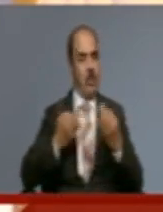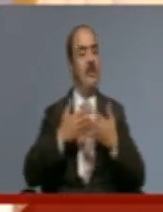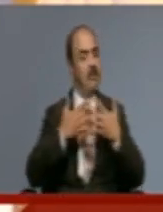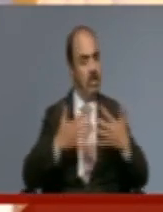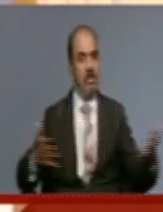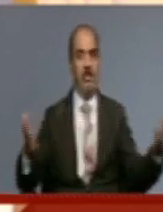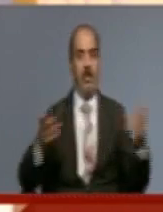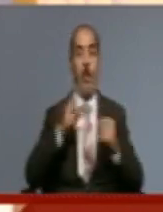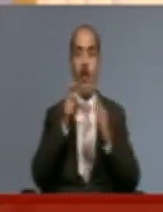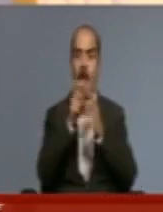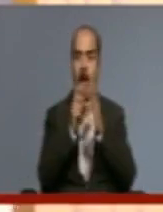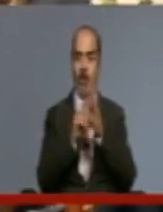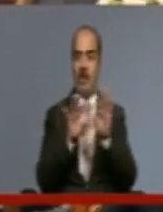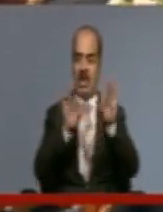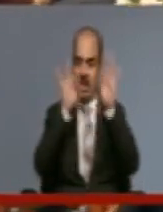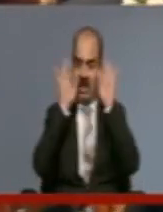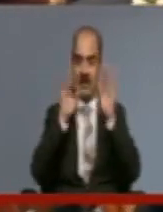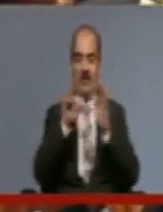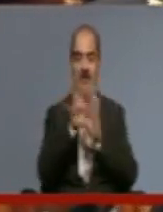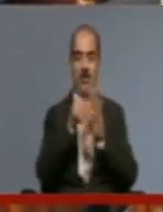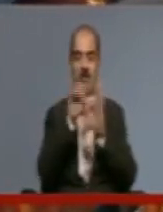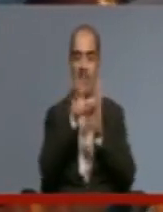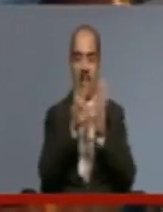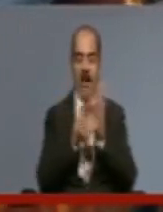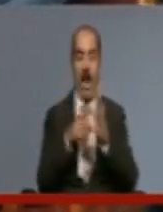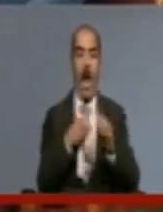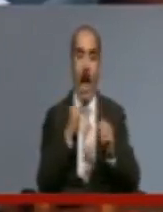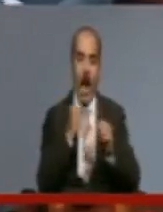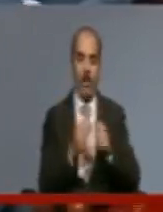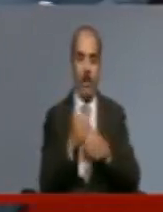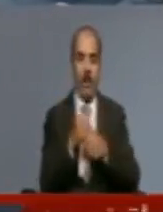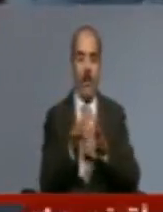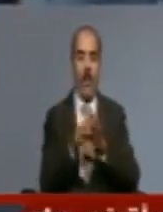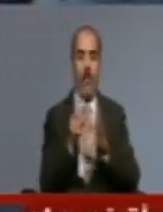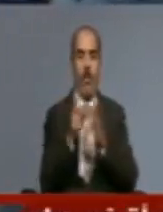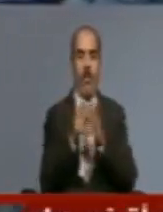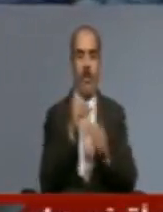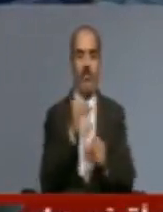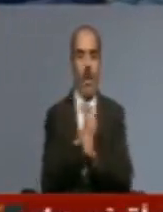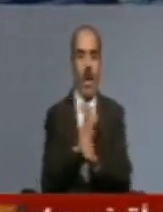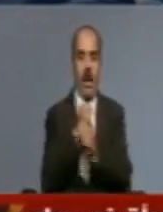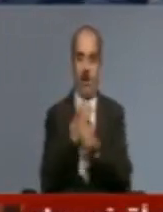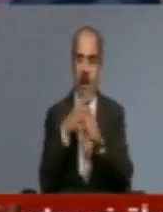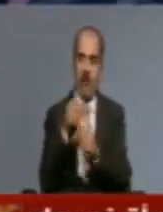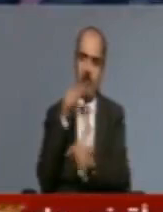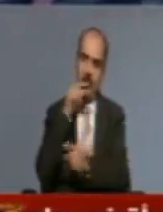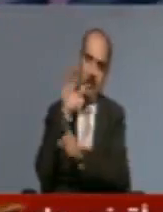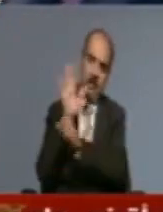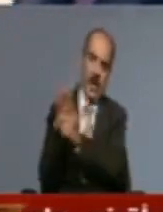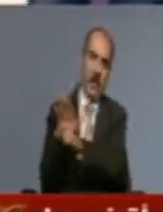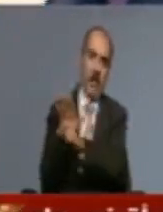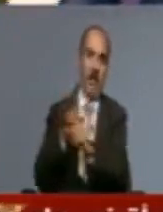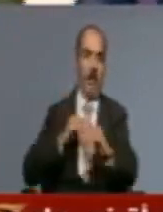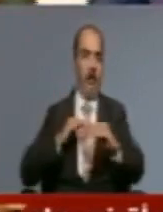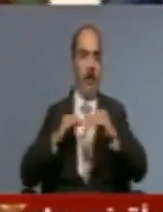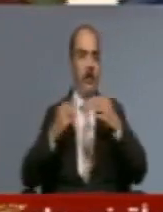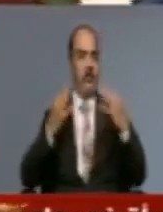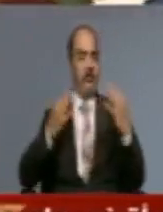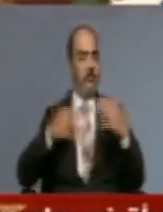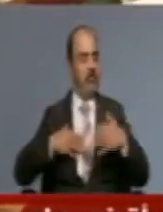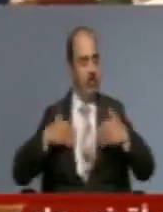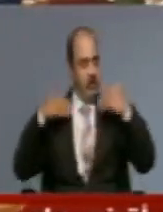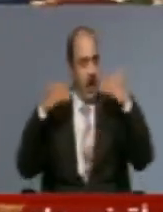القوانين والتشريعات، نتطلع لقانون عمل داعم للمرأة يوفر بيئة عمل آمنة